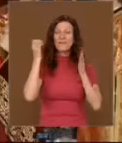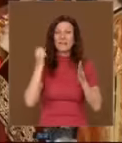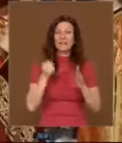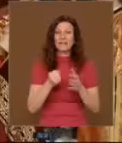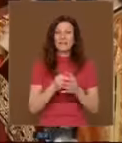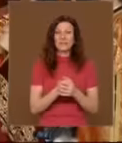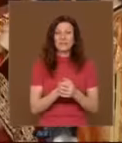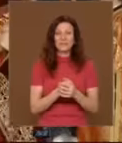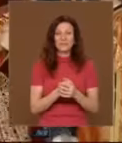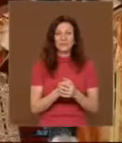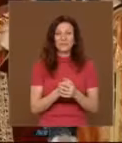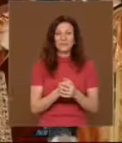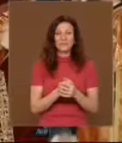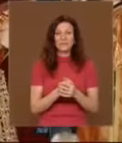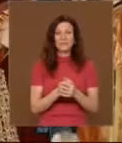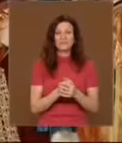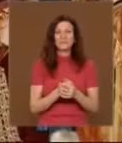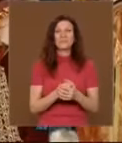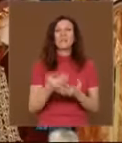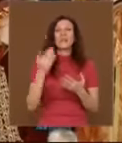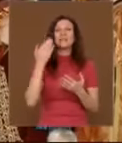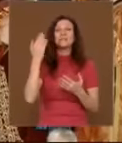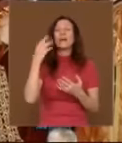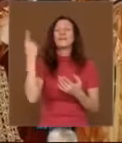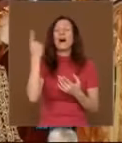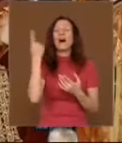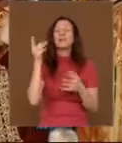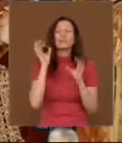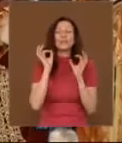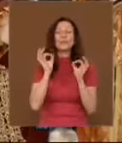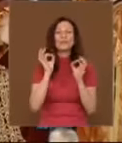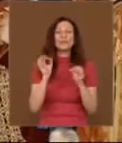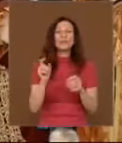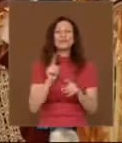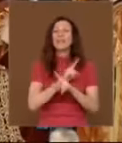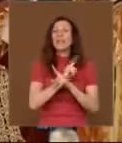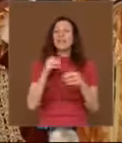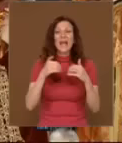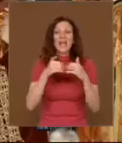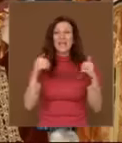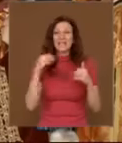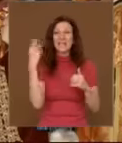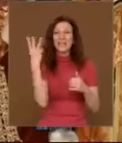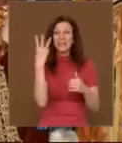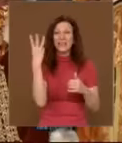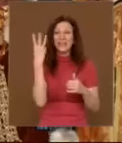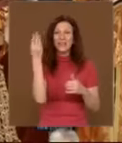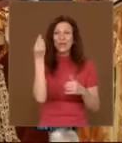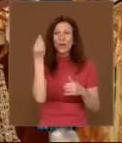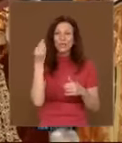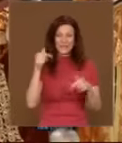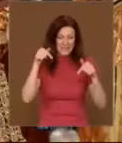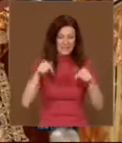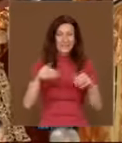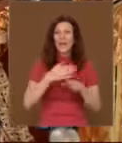Слава Святей, единосущни и животворящи и неразделни Тройце, всегда,